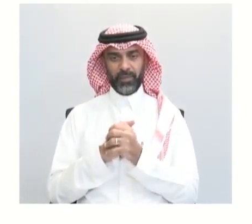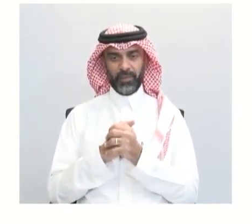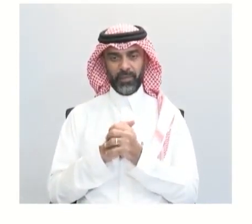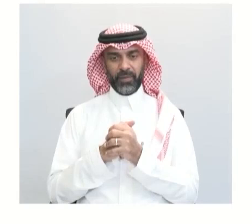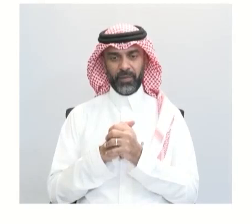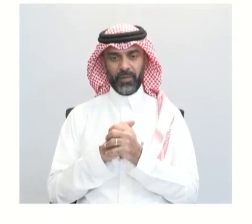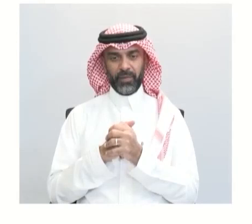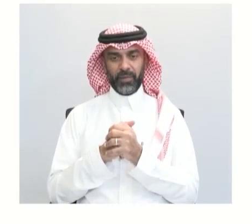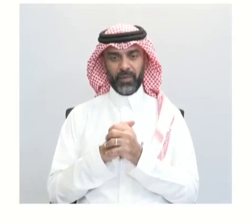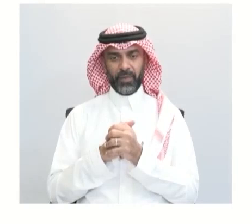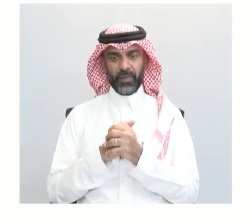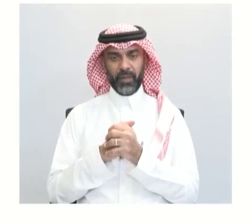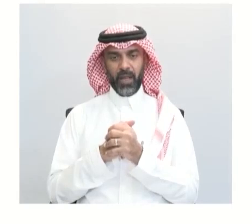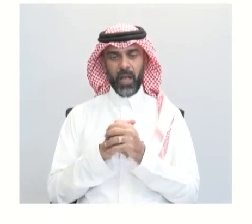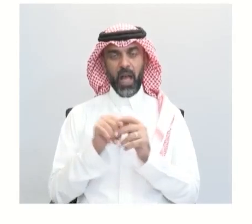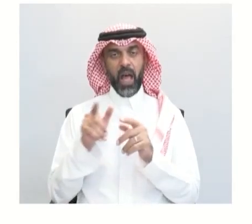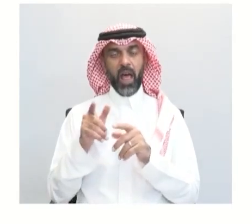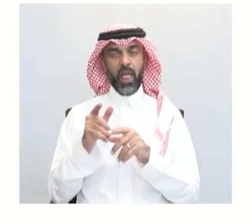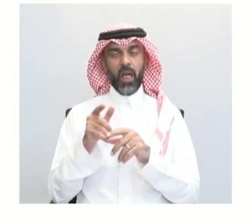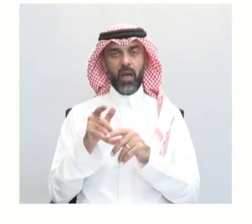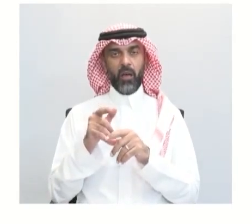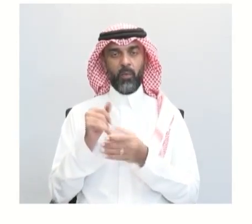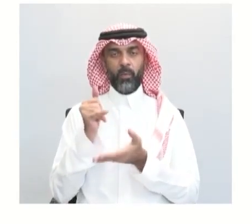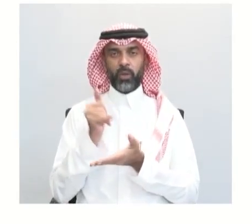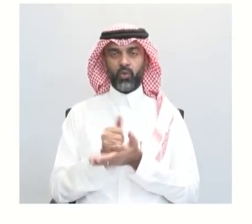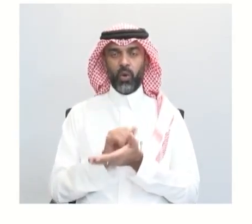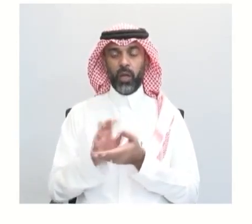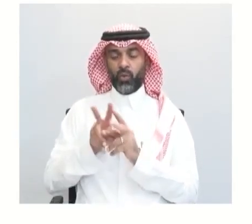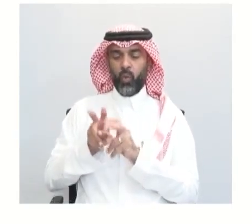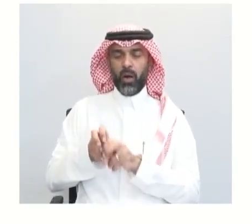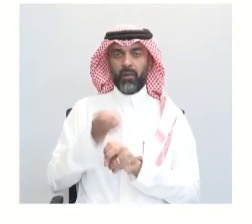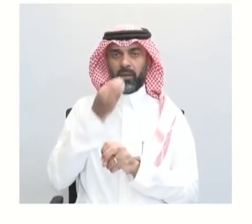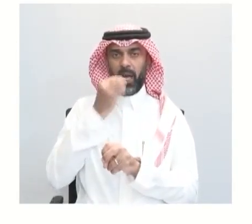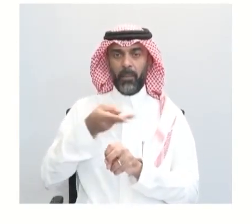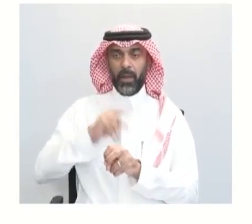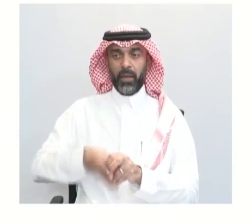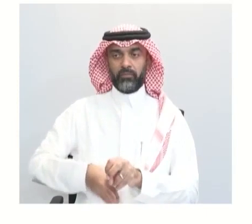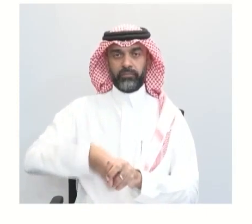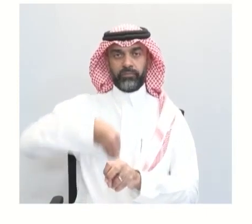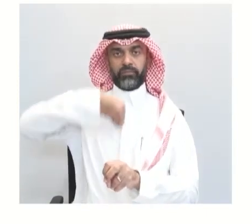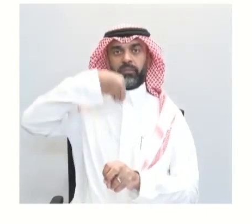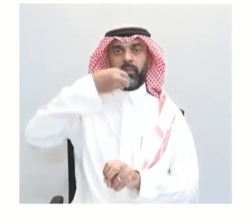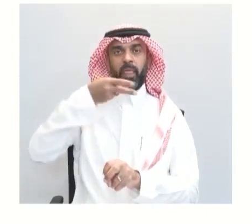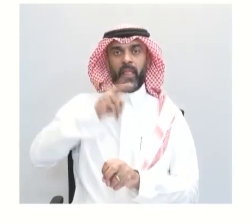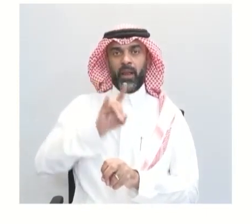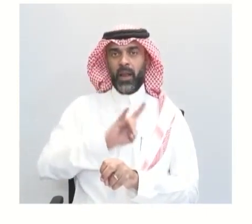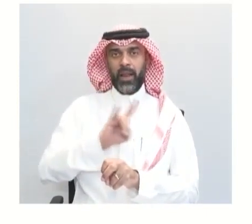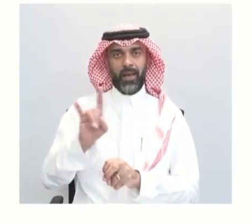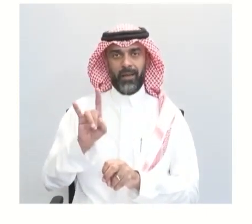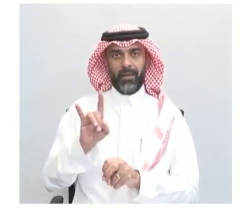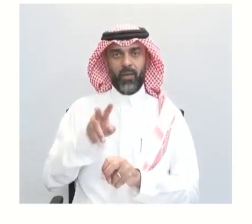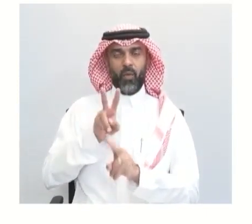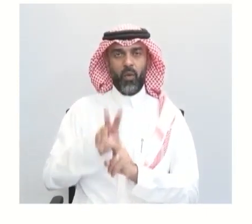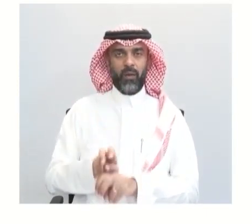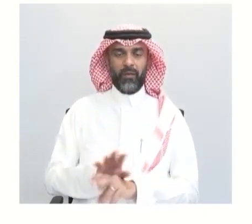العاصره هذه العضله لها دور كبير هذه العضله تمنع عوده الطعام المهضوم الى المريء لا